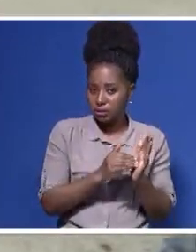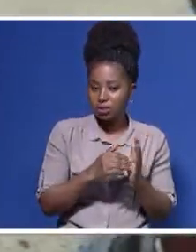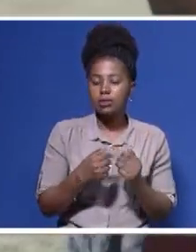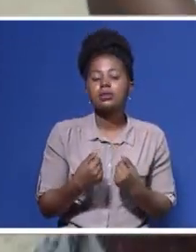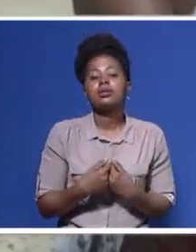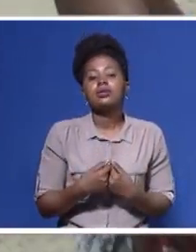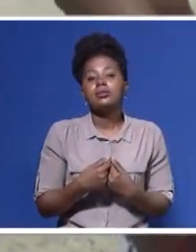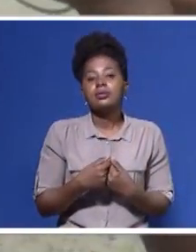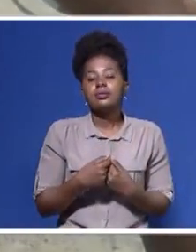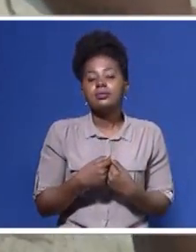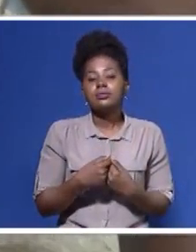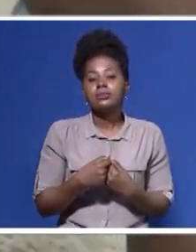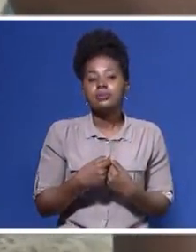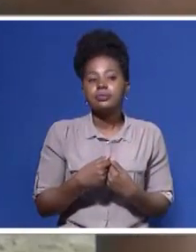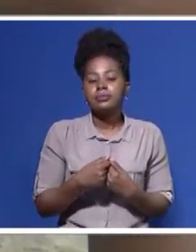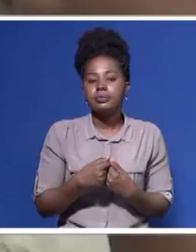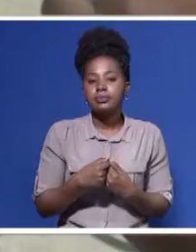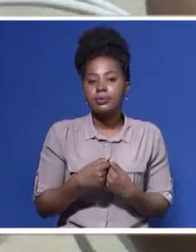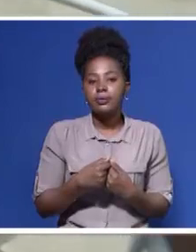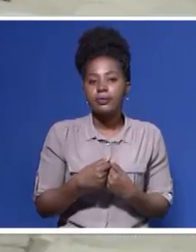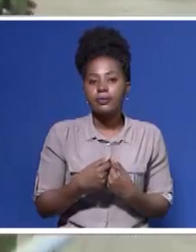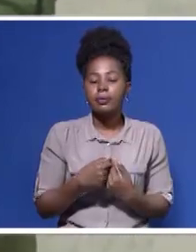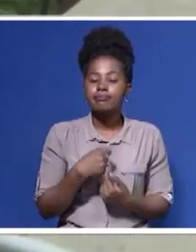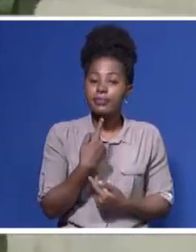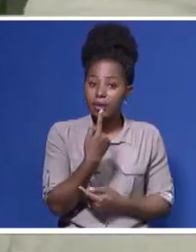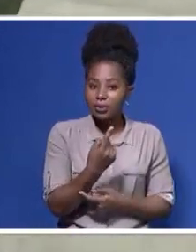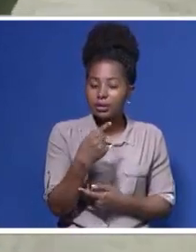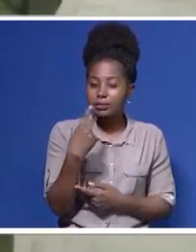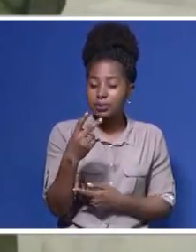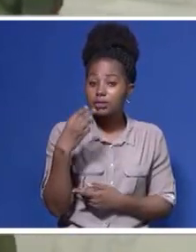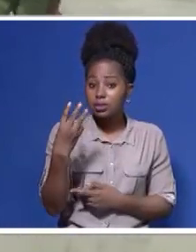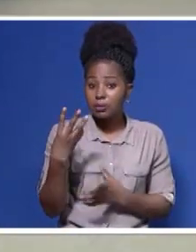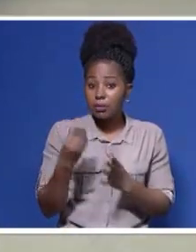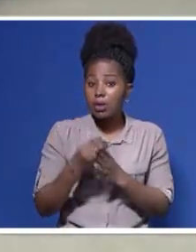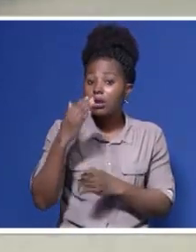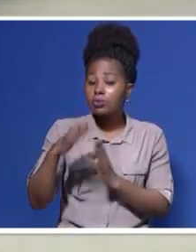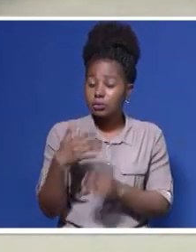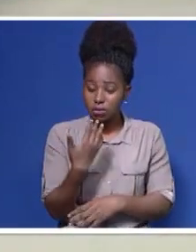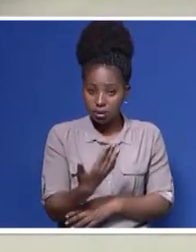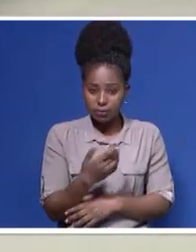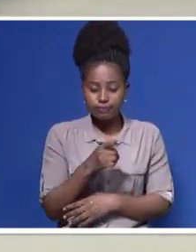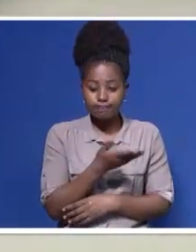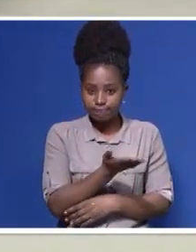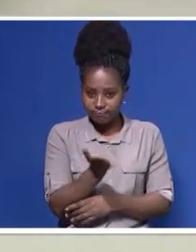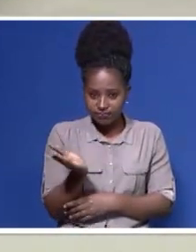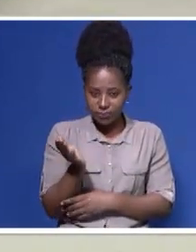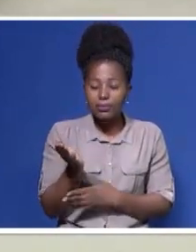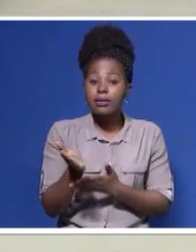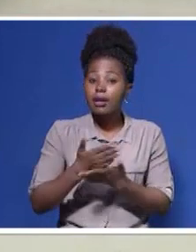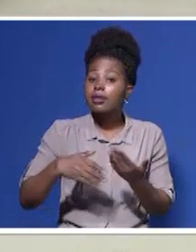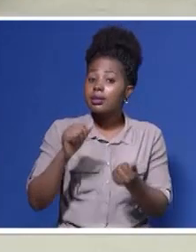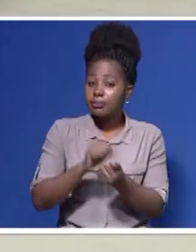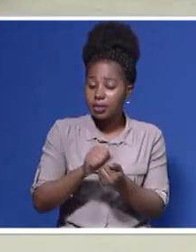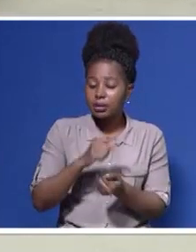ya pili, ya tatu, ya nne na ile ya mwisho ya tano. Na hizi ni baadhi tu ya mali